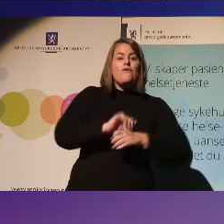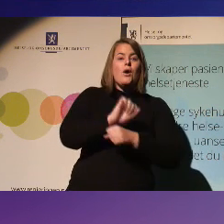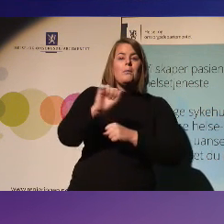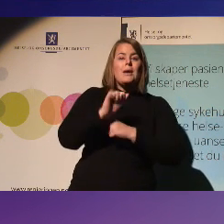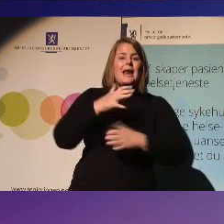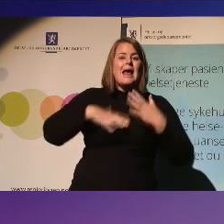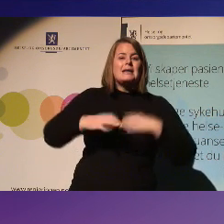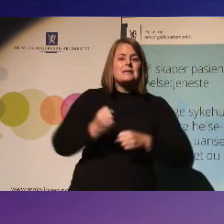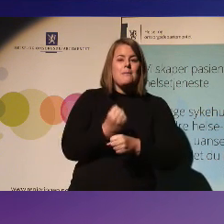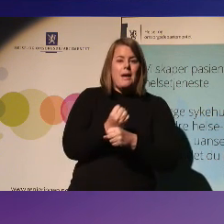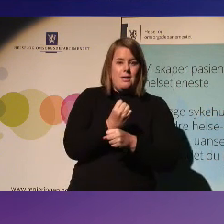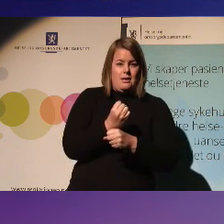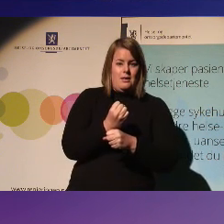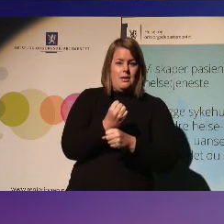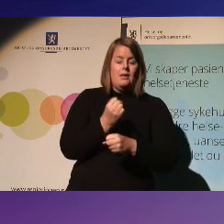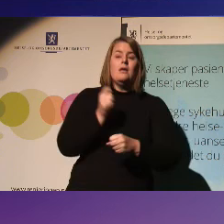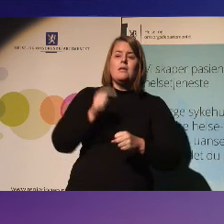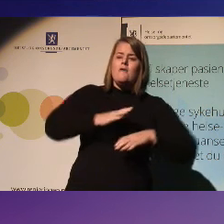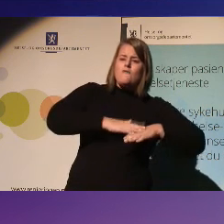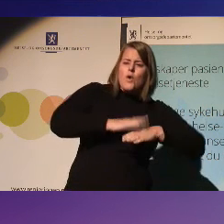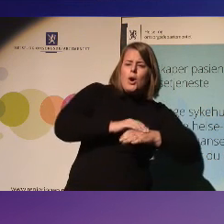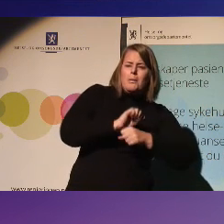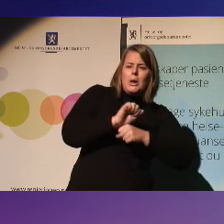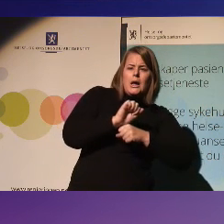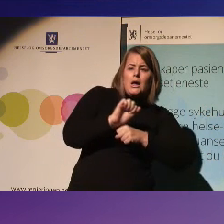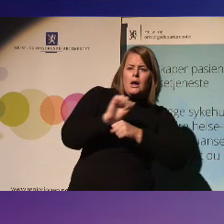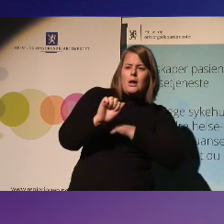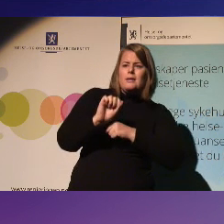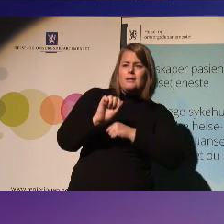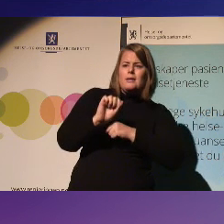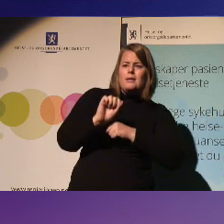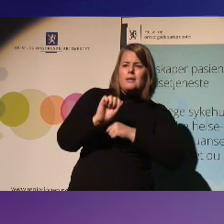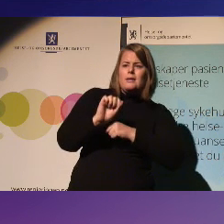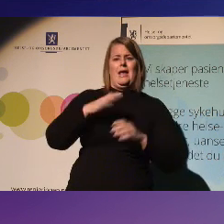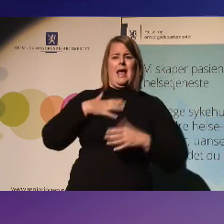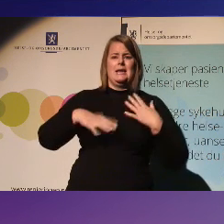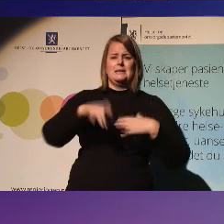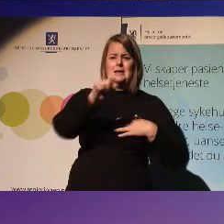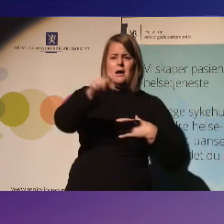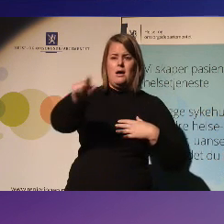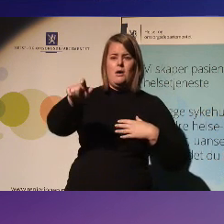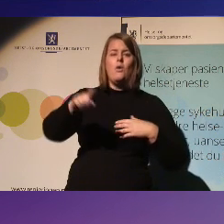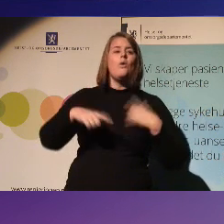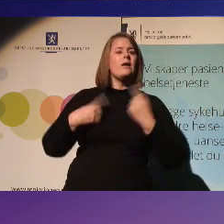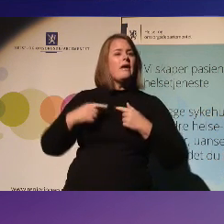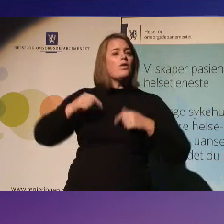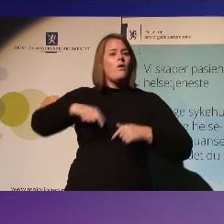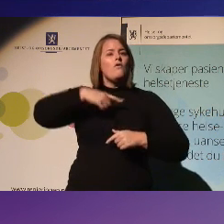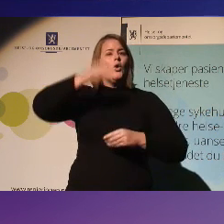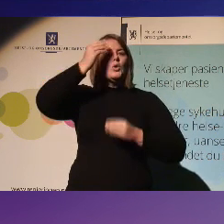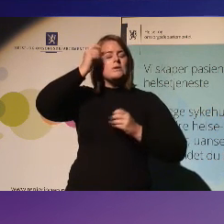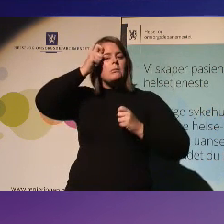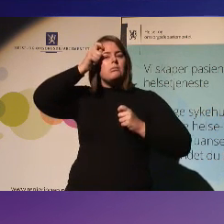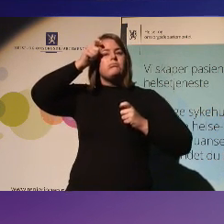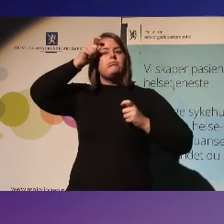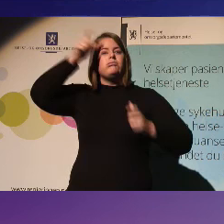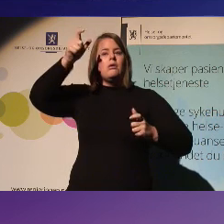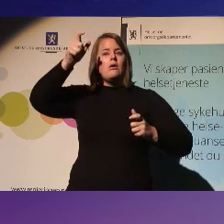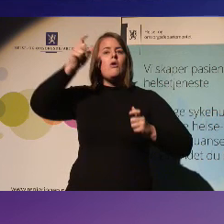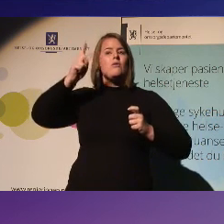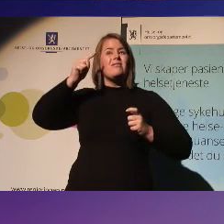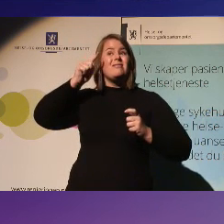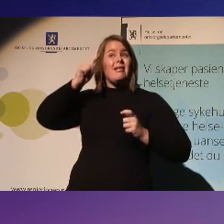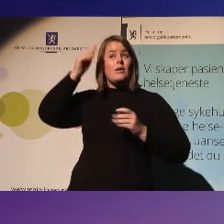vi med dette her, så, lykkes, så betyr jo det så mye for eldrehelsa. Det begynner vi å få kunnskap om. Den må vi bruke.